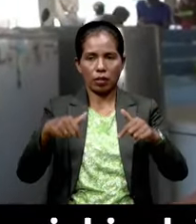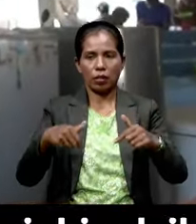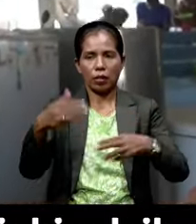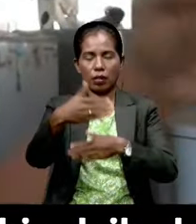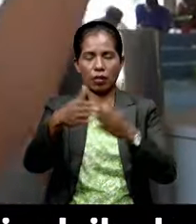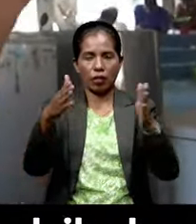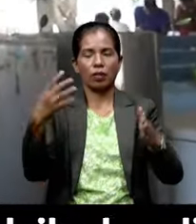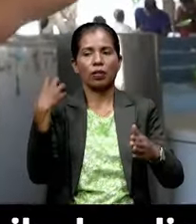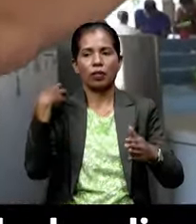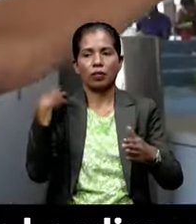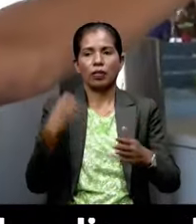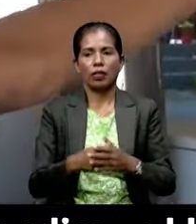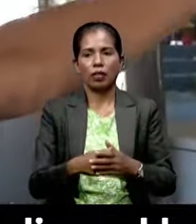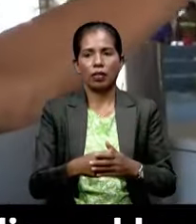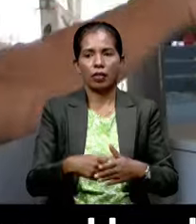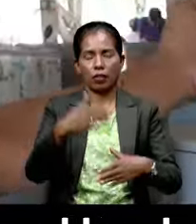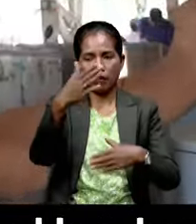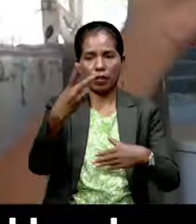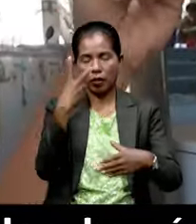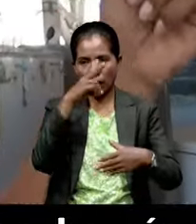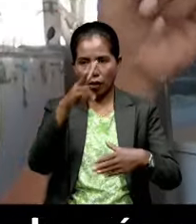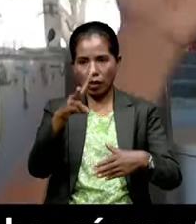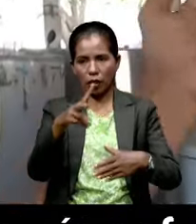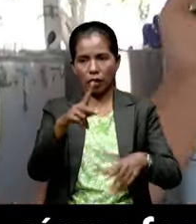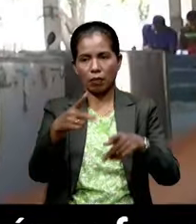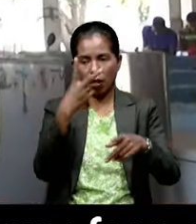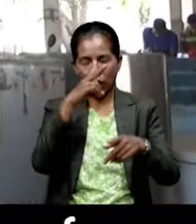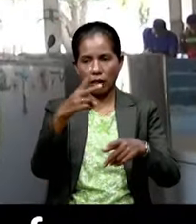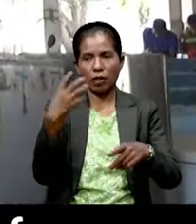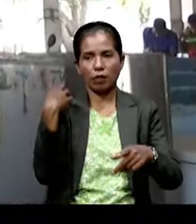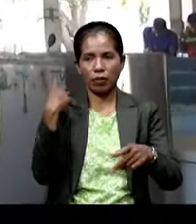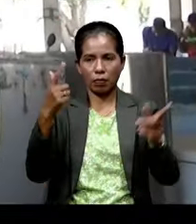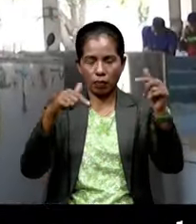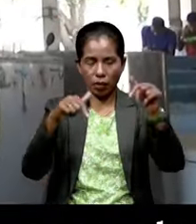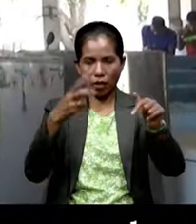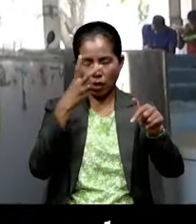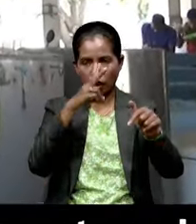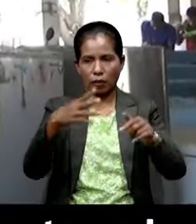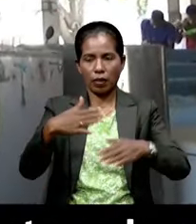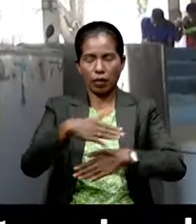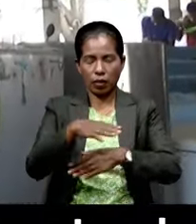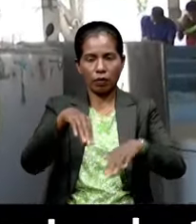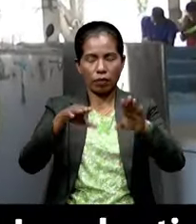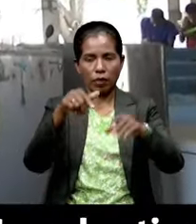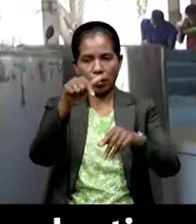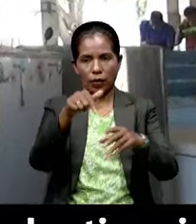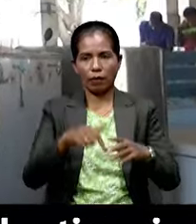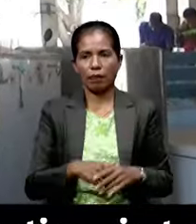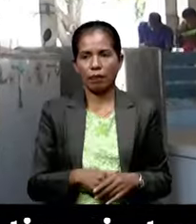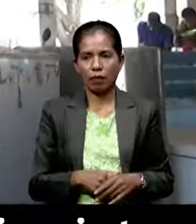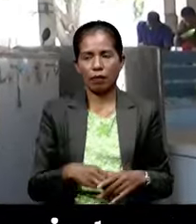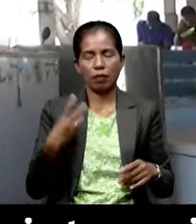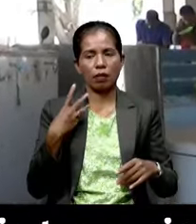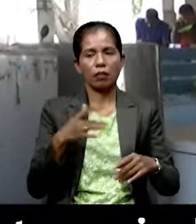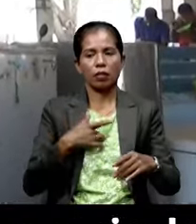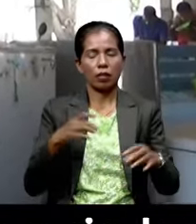fali. Ya oi ni itare basa ema teke tamai de kantor. Dipas tamai de be ikan ni fang iya lang. Ni be amin sin tila